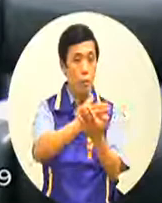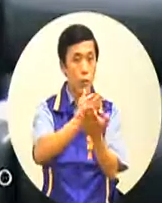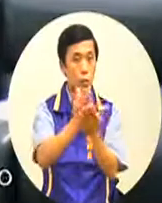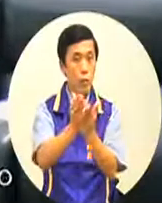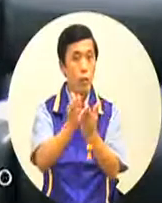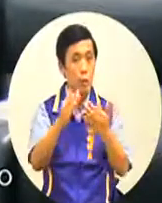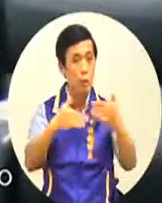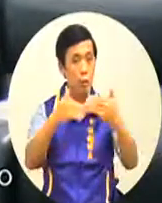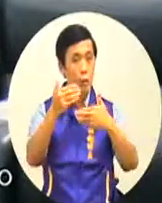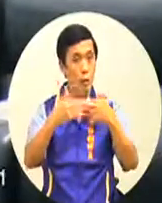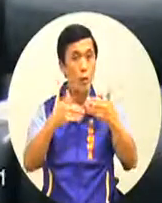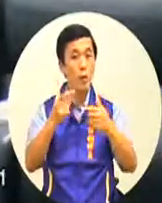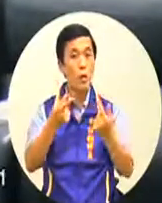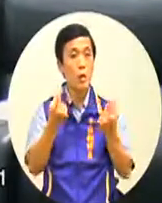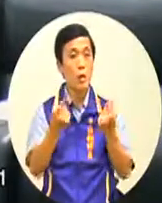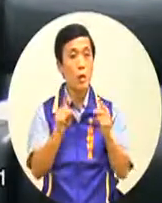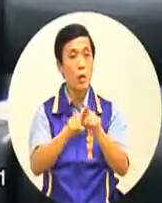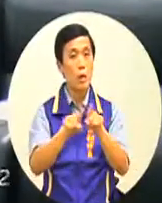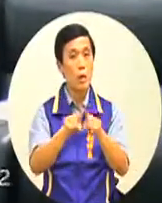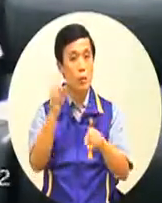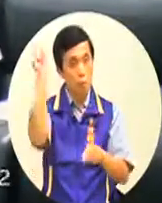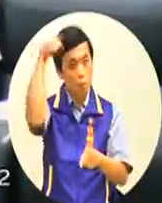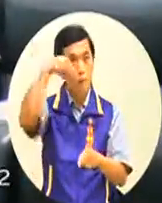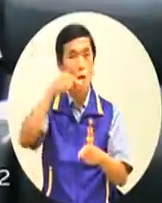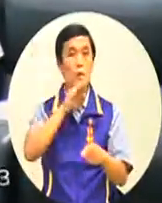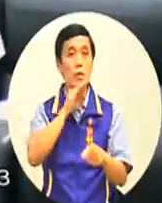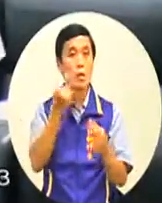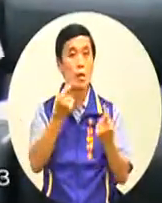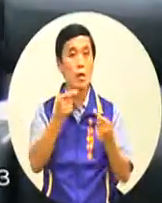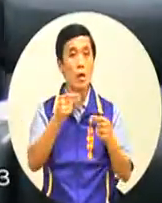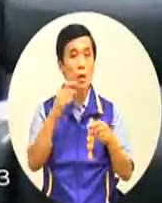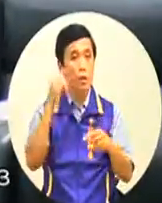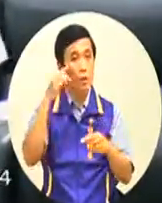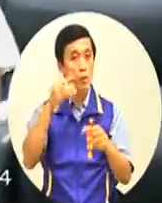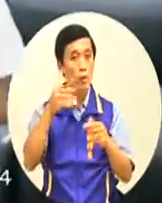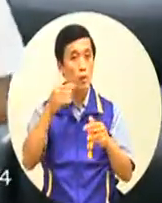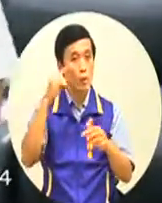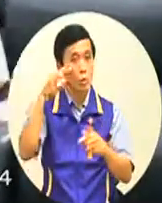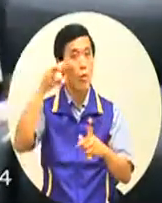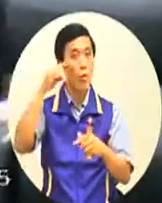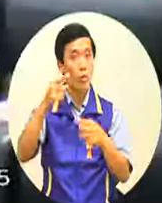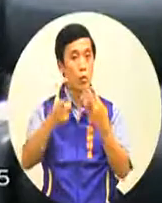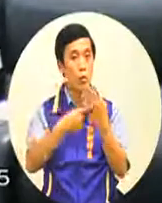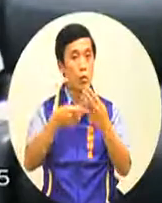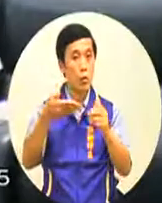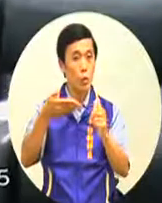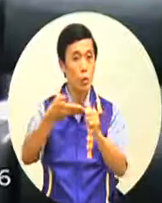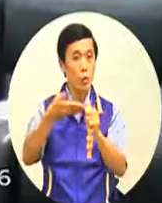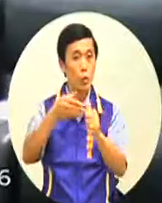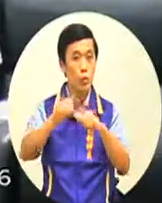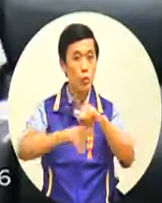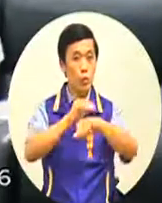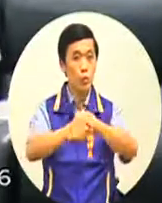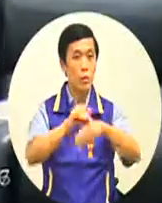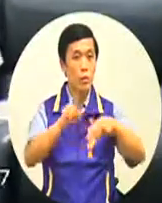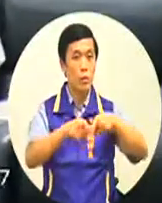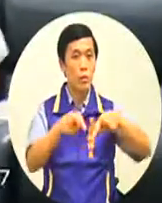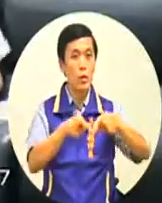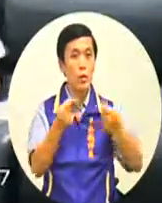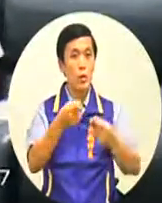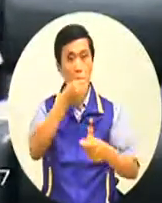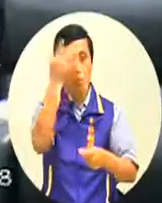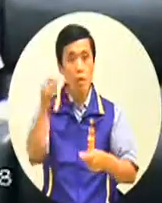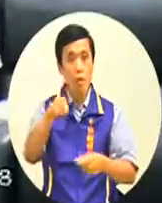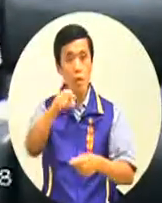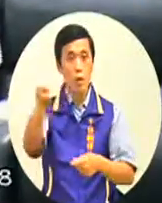括我们一般传统想到的的、就是企业吼、哦、创业育成中心，我们怎么鼓励？我们很多的年轻朋友，像现在一个 maker 啊，什么